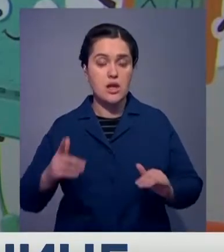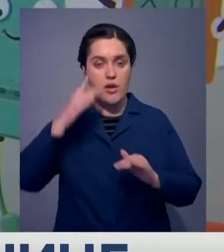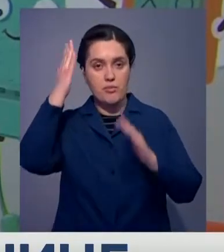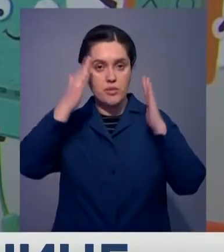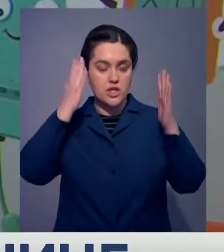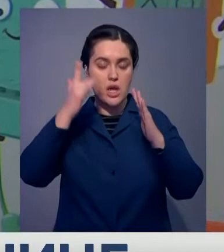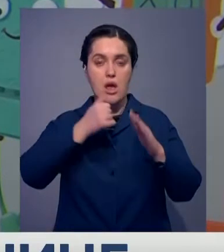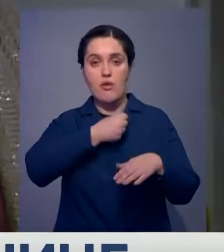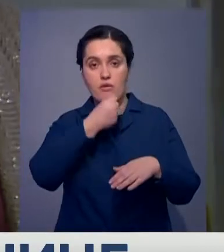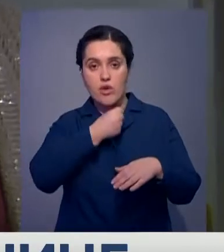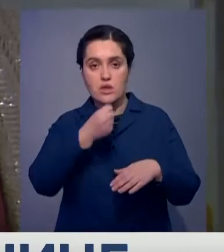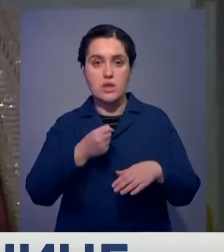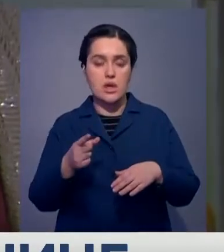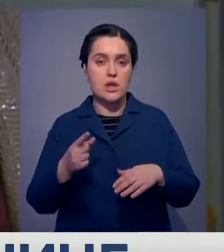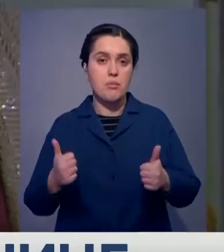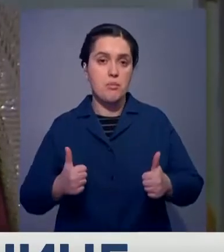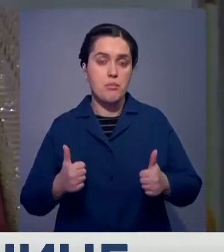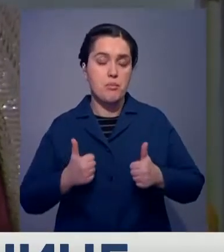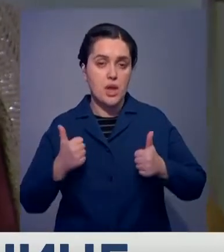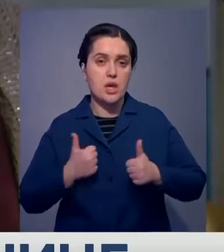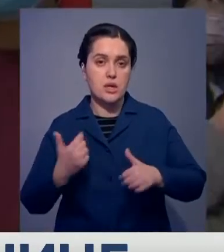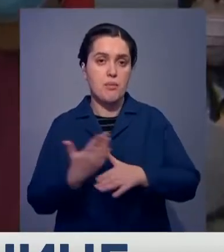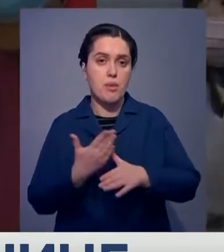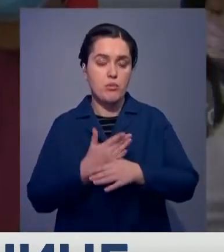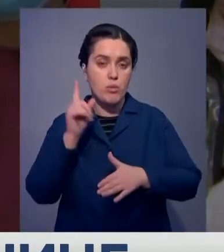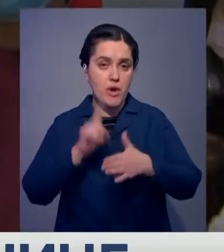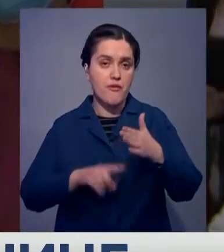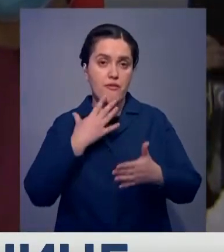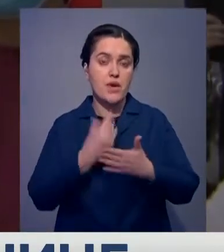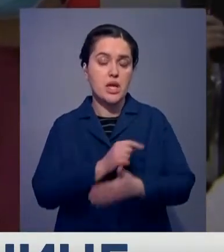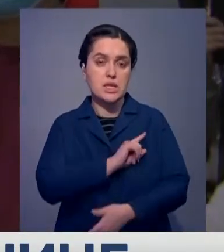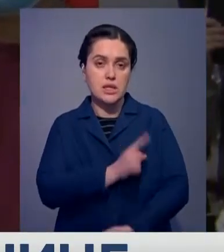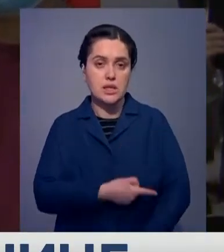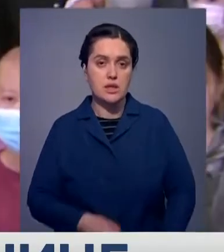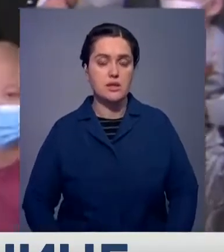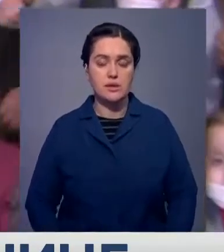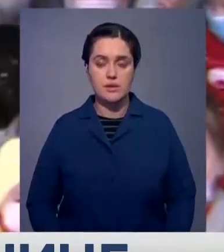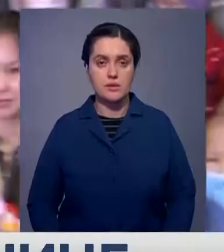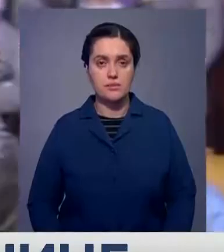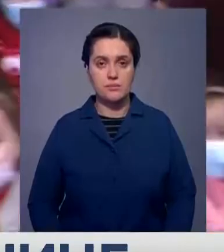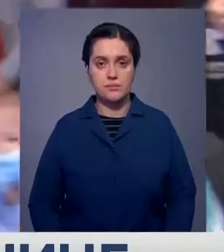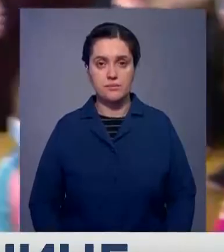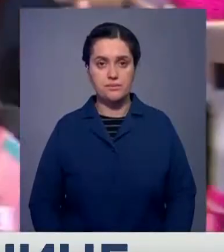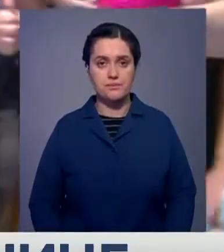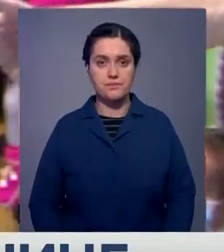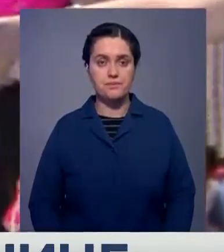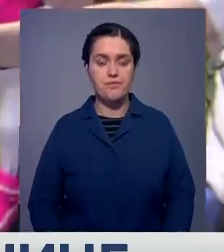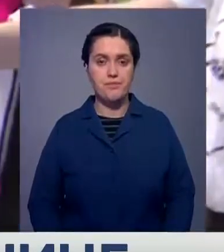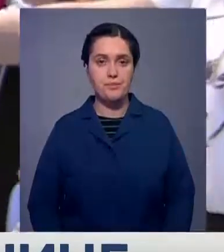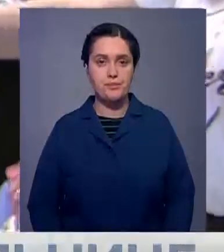а взрослые всеми силами пытаются помочь им поверить в свои силы. Анастасия Выликжанина, Радик Жакупов, Алматы, Хабар 24.